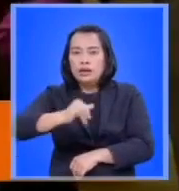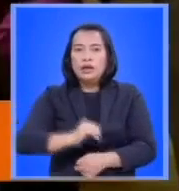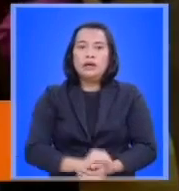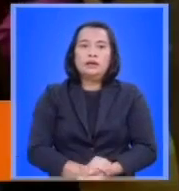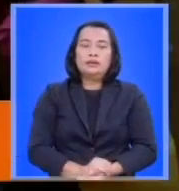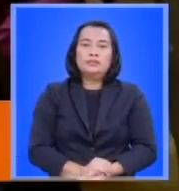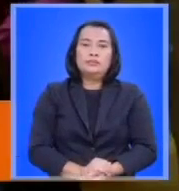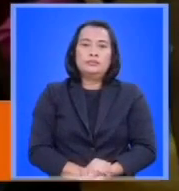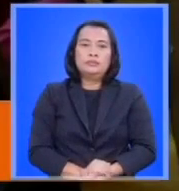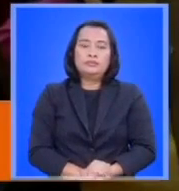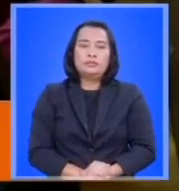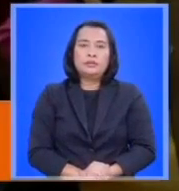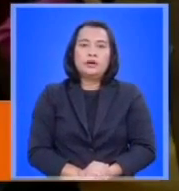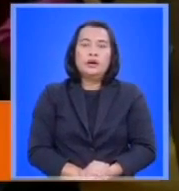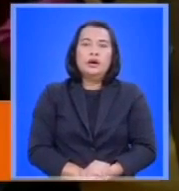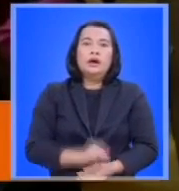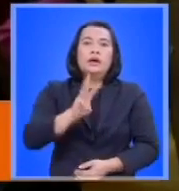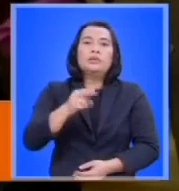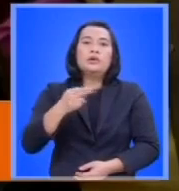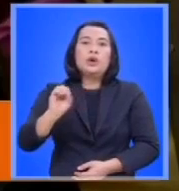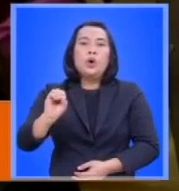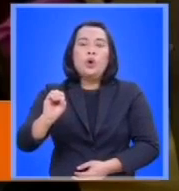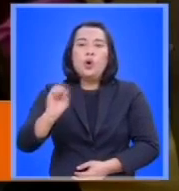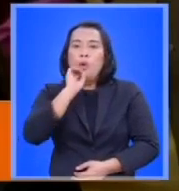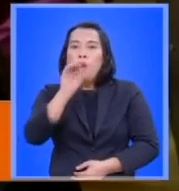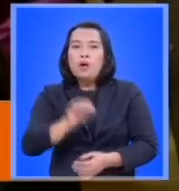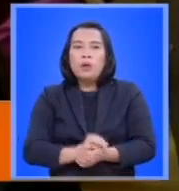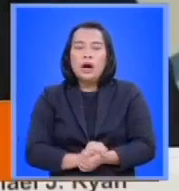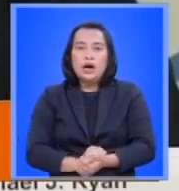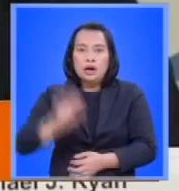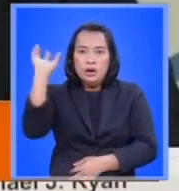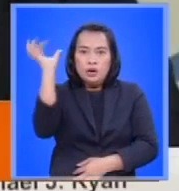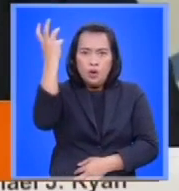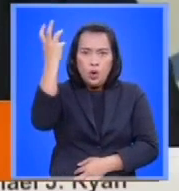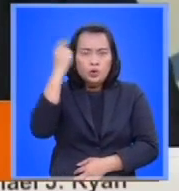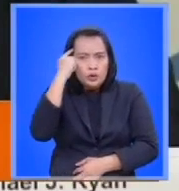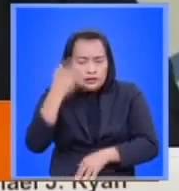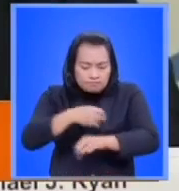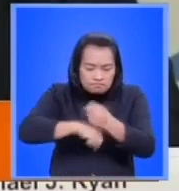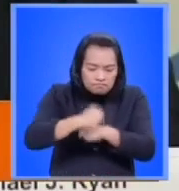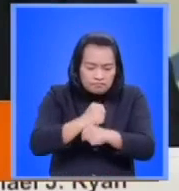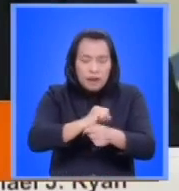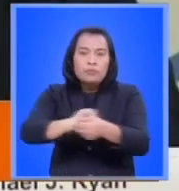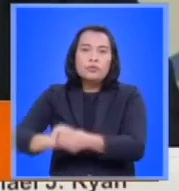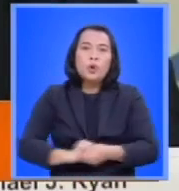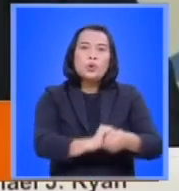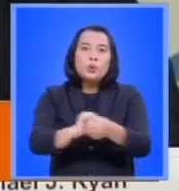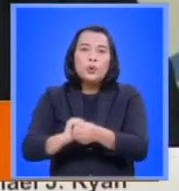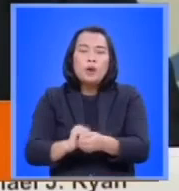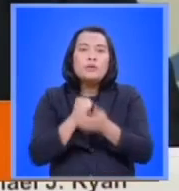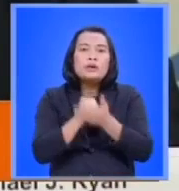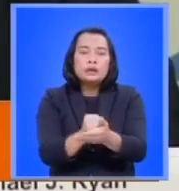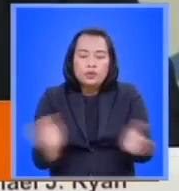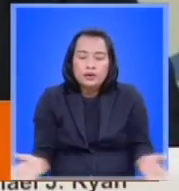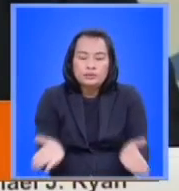องค์การยาองค์การอนามัยโลกนะคะก็เรียกร้องให้โลกต้องลงมือทำด้วยการเป็นน้ำหนึ่งใจเดียวกันและร่วมกันสนับสนุนประเ